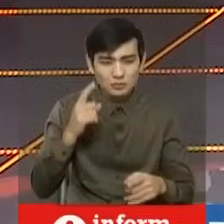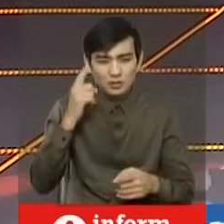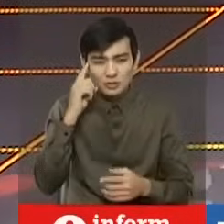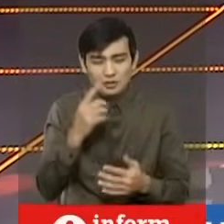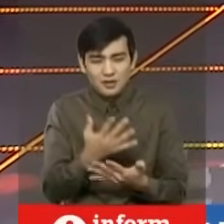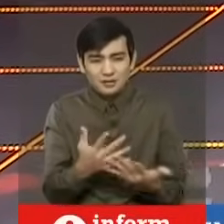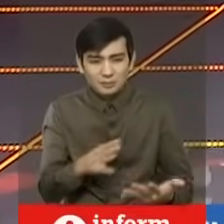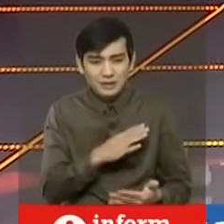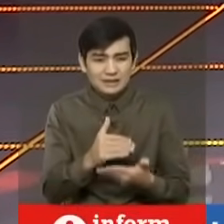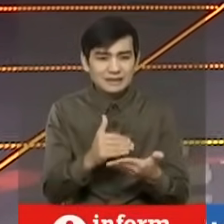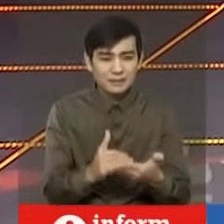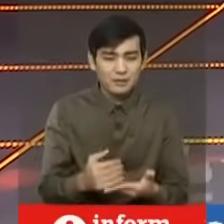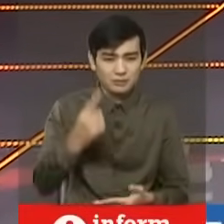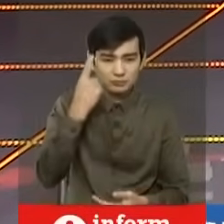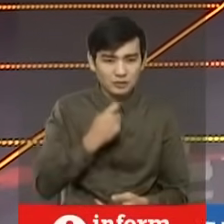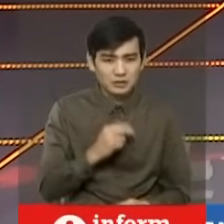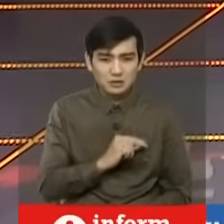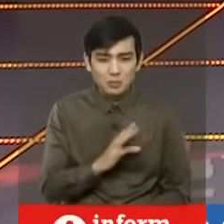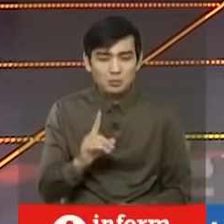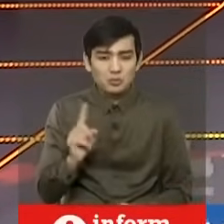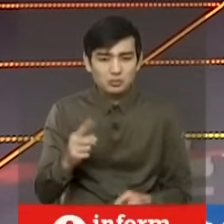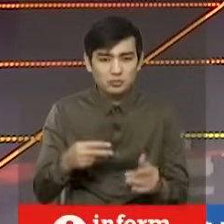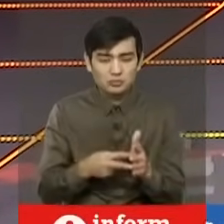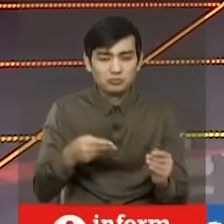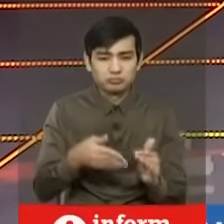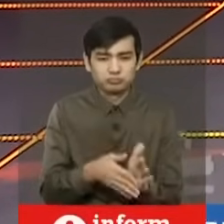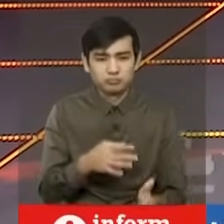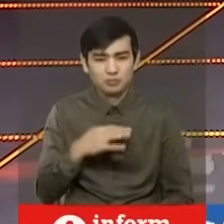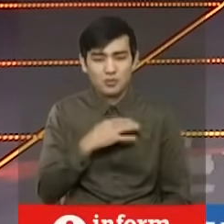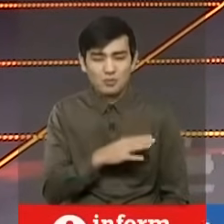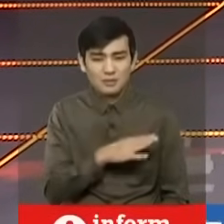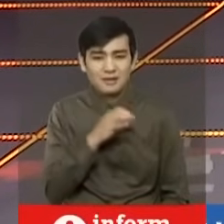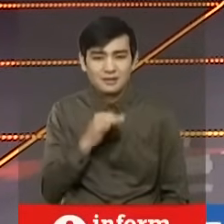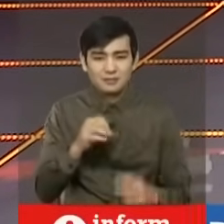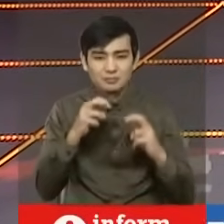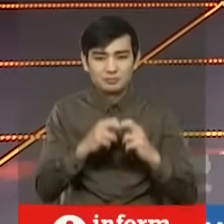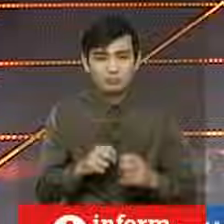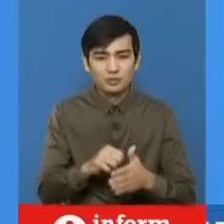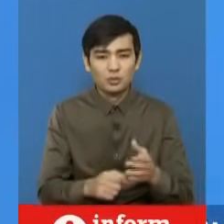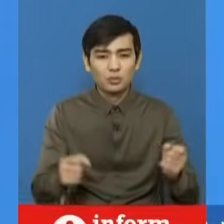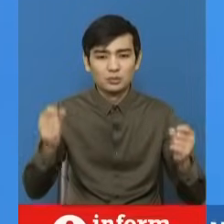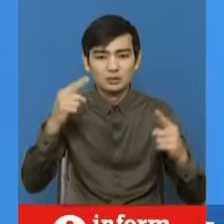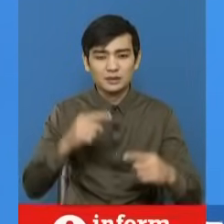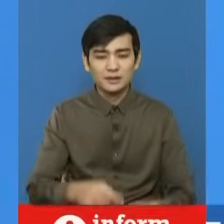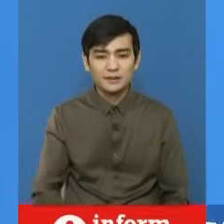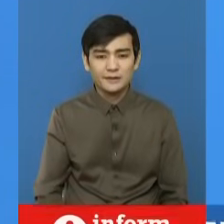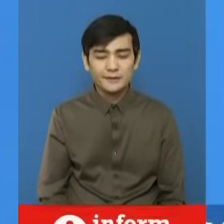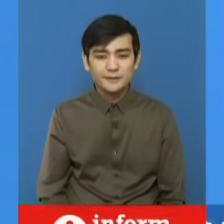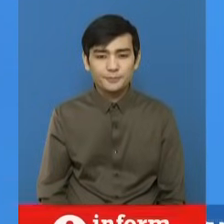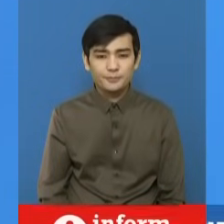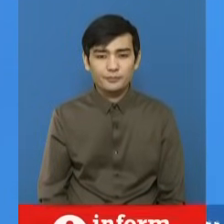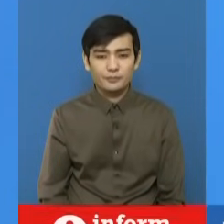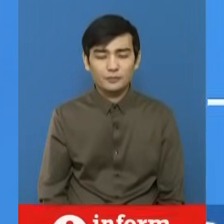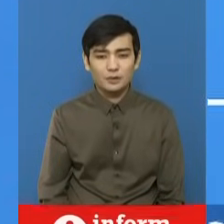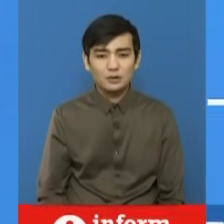система оповещения до сих пор не работает причины выяснял моя коллега Динара Нургалиева и